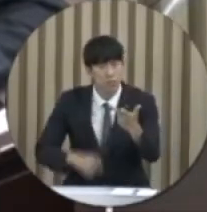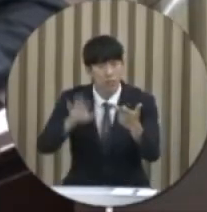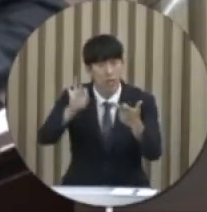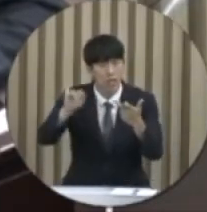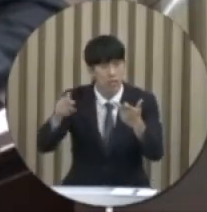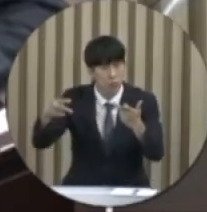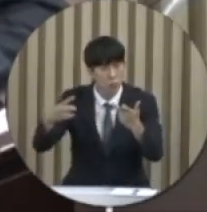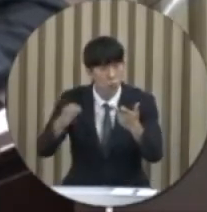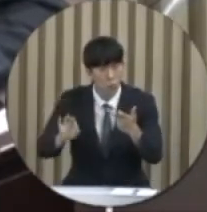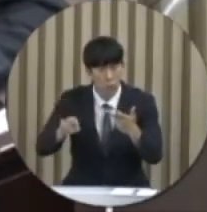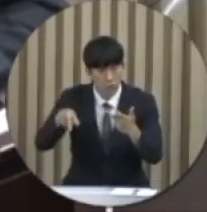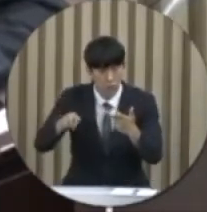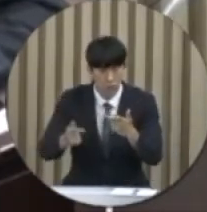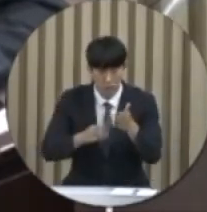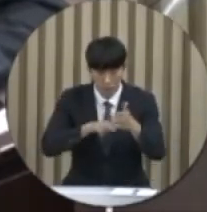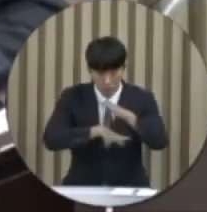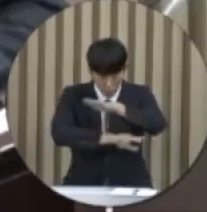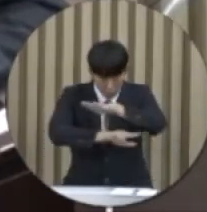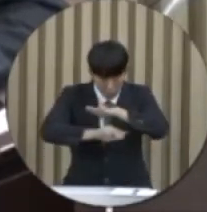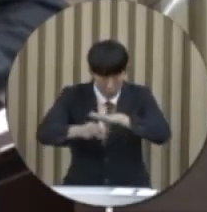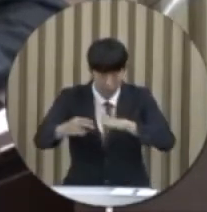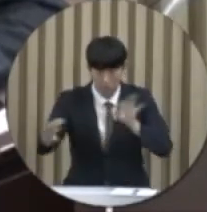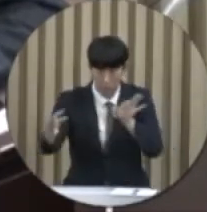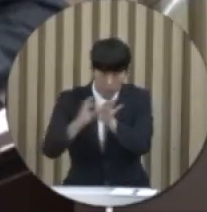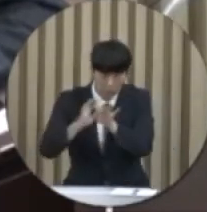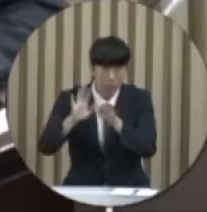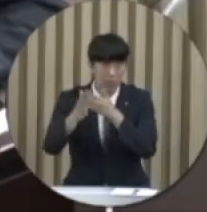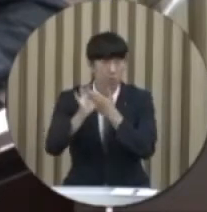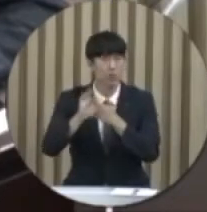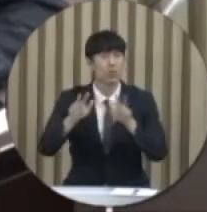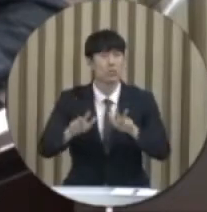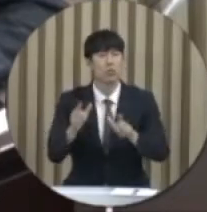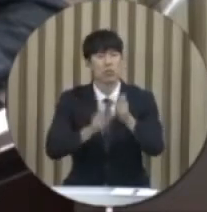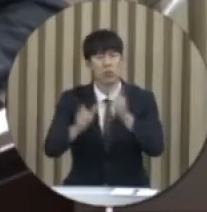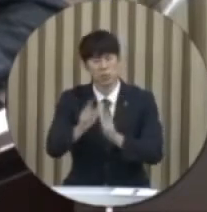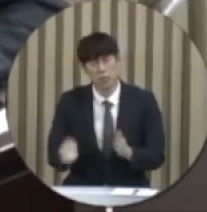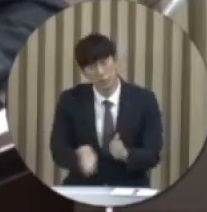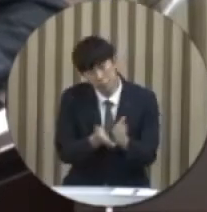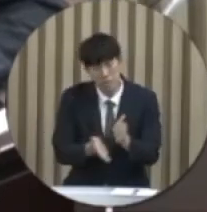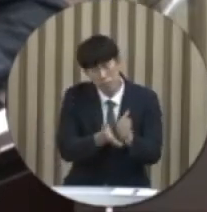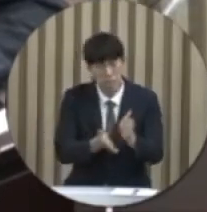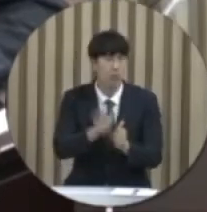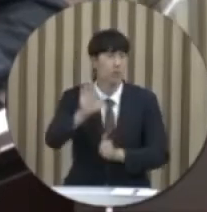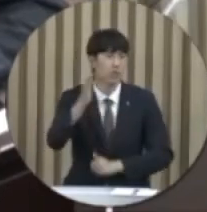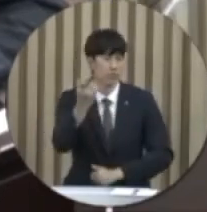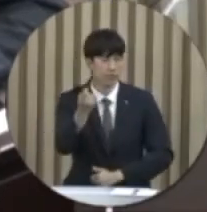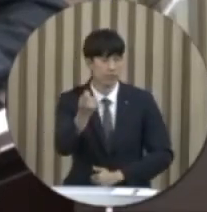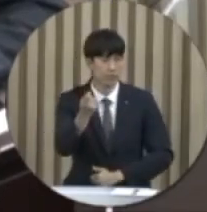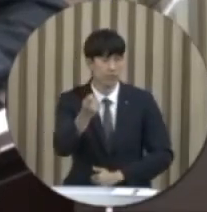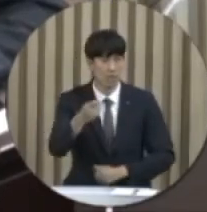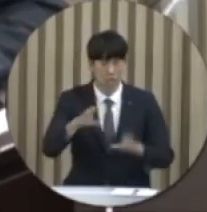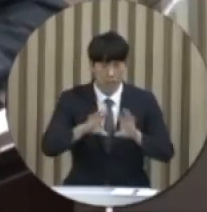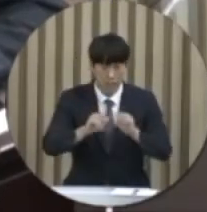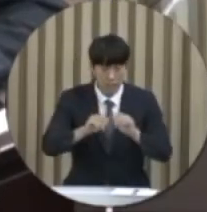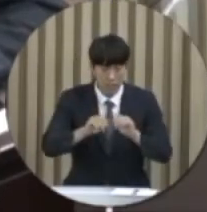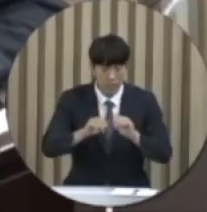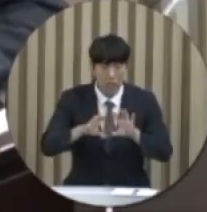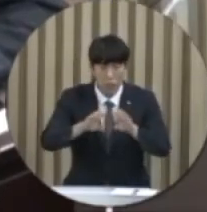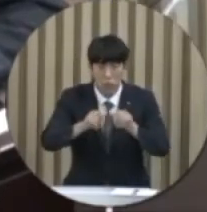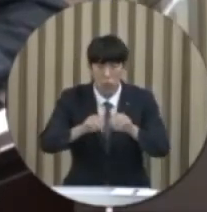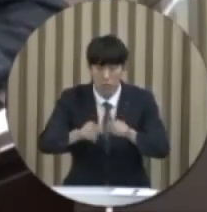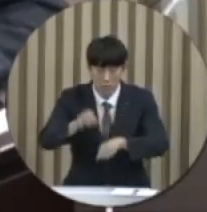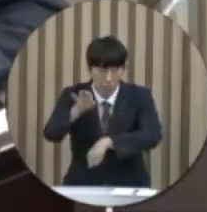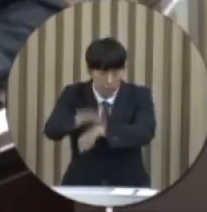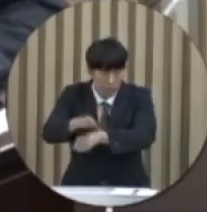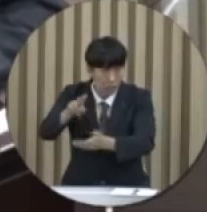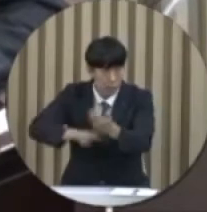개통이 되면 지금의 개발 압력이 조금 더 가해질 거라고 생각이 듭니다. 그렇다면 토지의 보상가 역시도 좀더 높아질